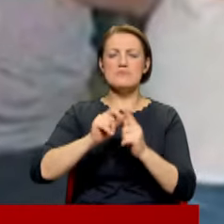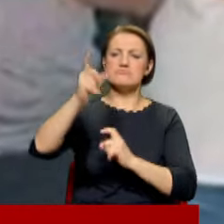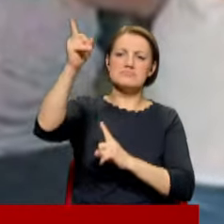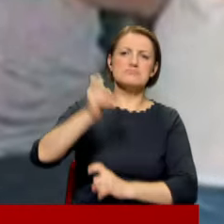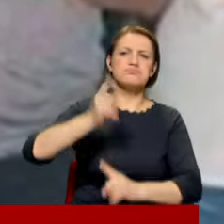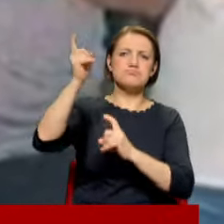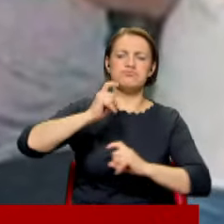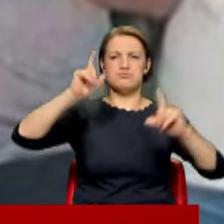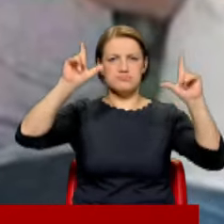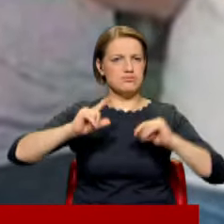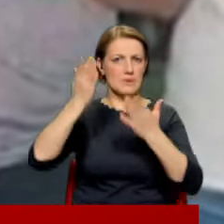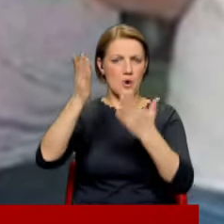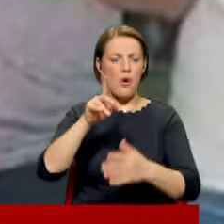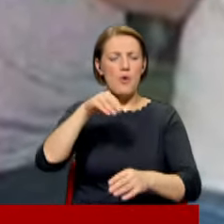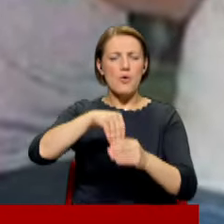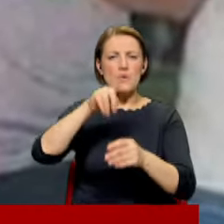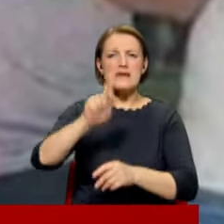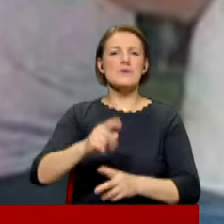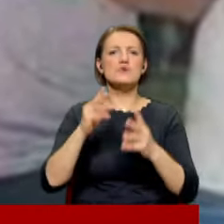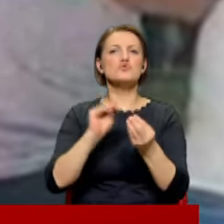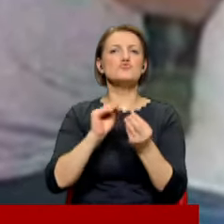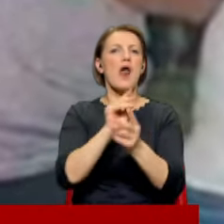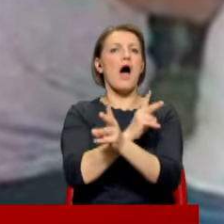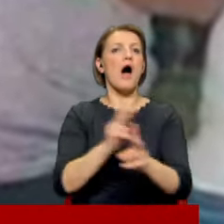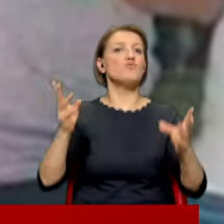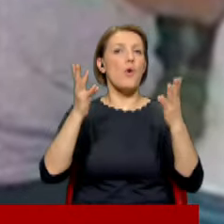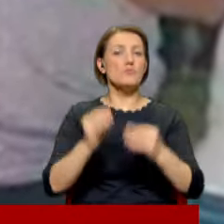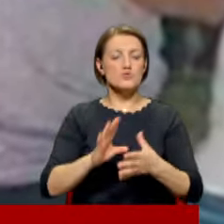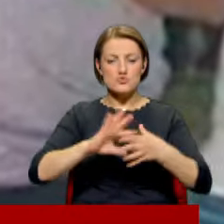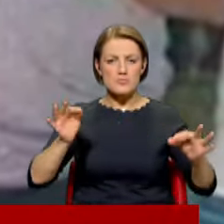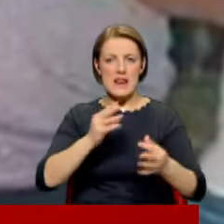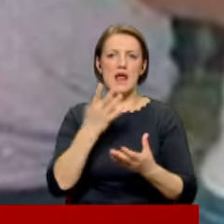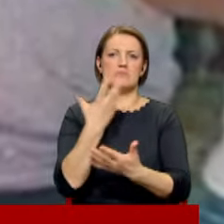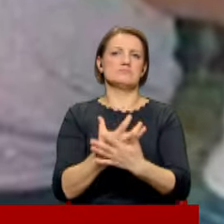namlulu silahlarla ilgili o gün işlenen suçlar affedilmiştir sözleri de kayda geçti.